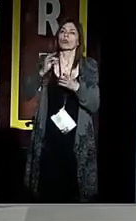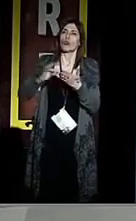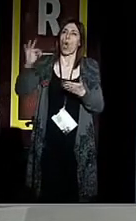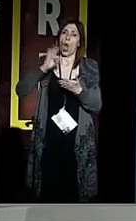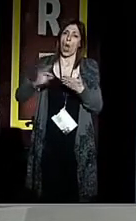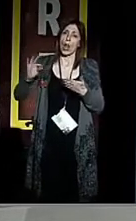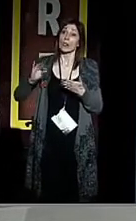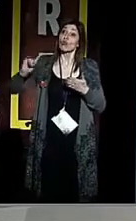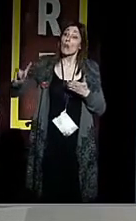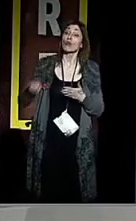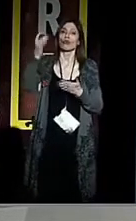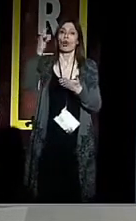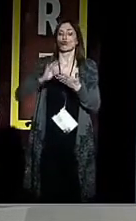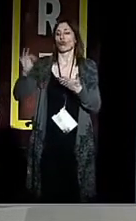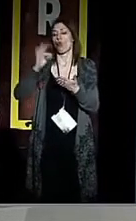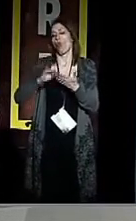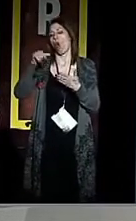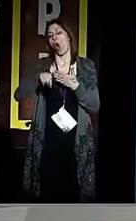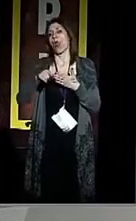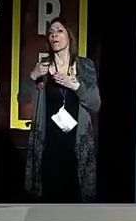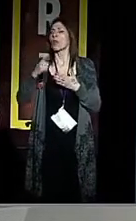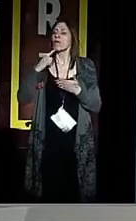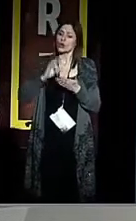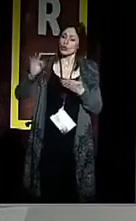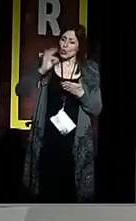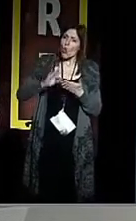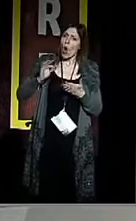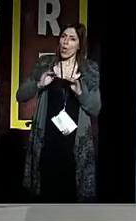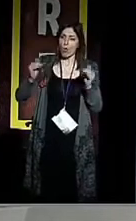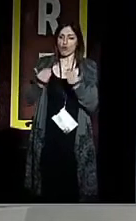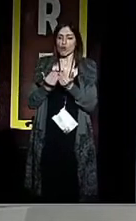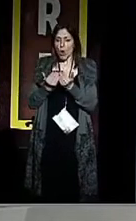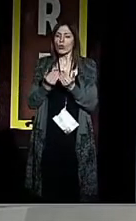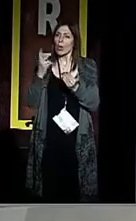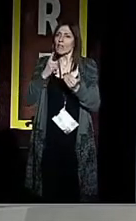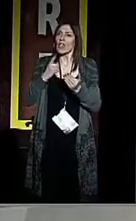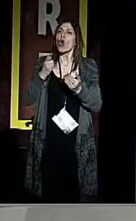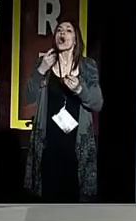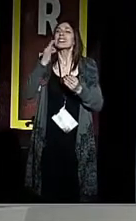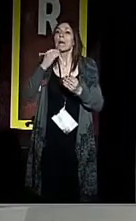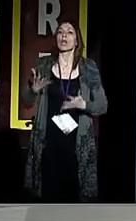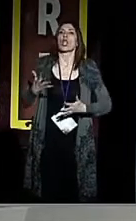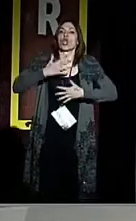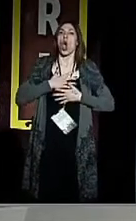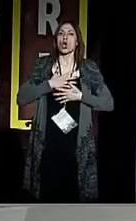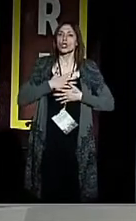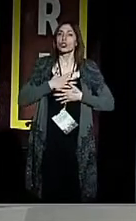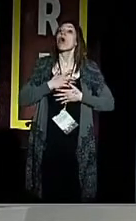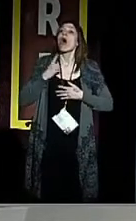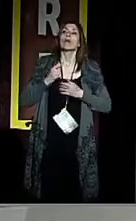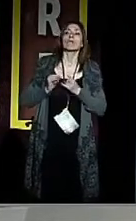Di scuola soprattutto, perché quello era un mondo che è sempre stato nostro, che abbiamo allontanato e che dobbiamo